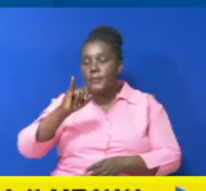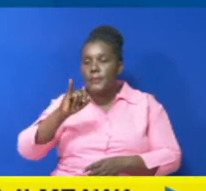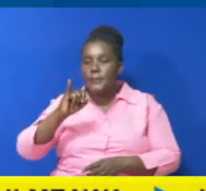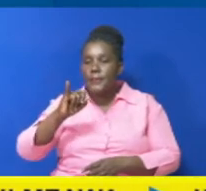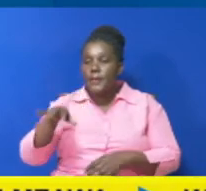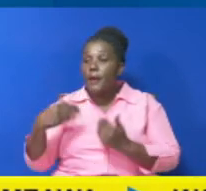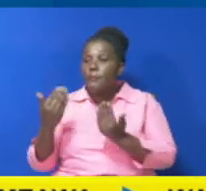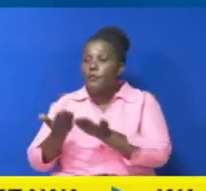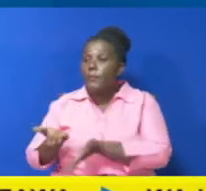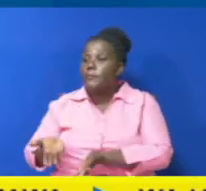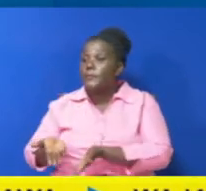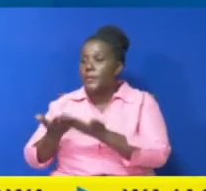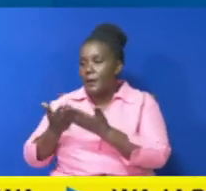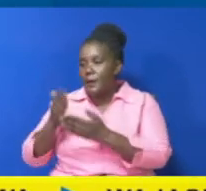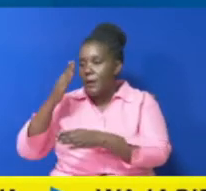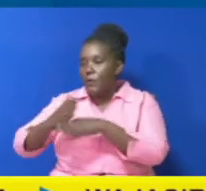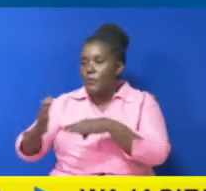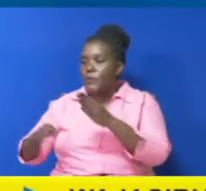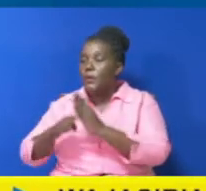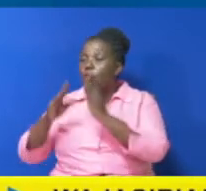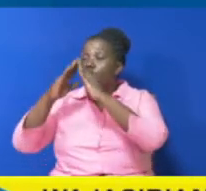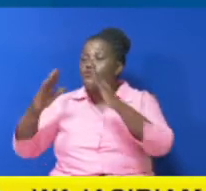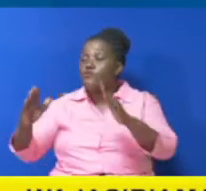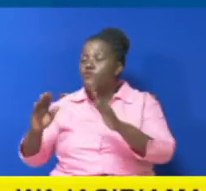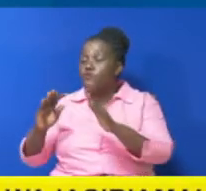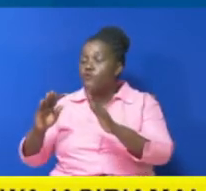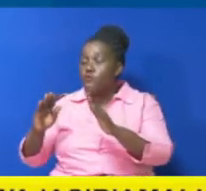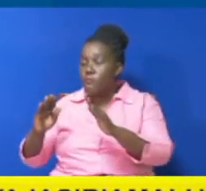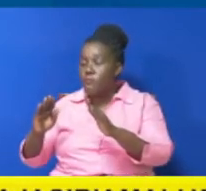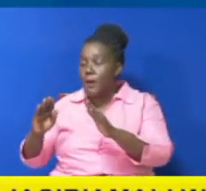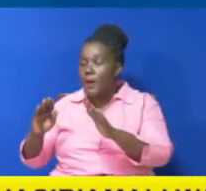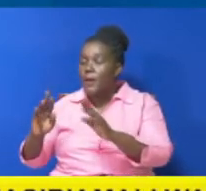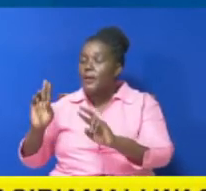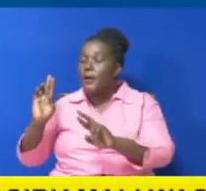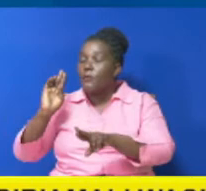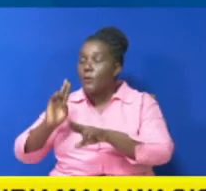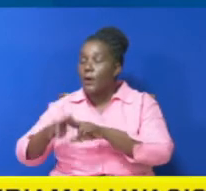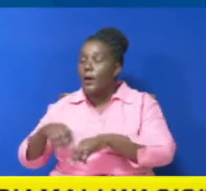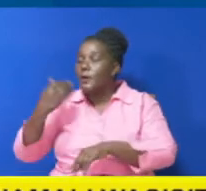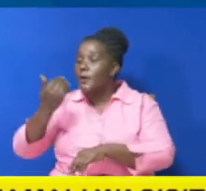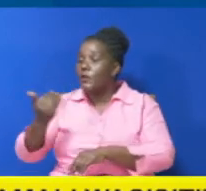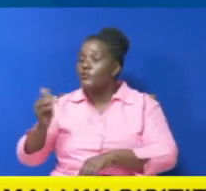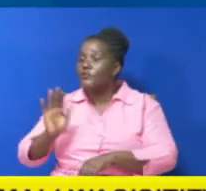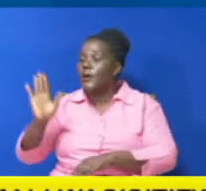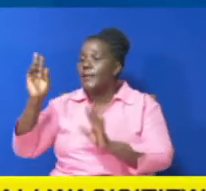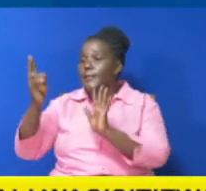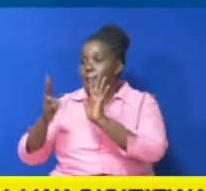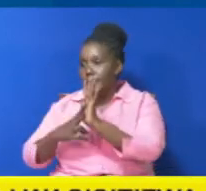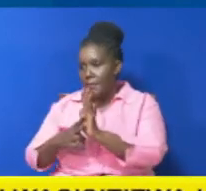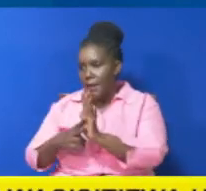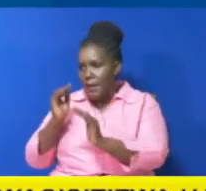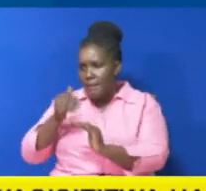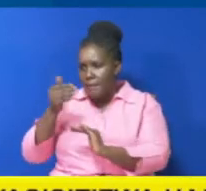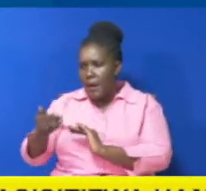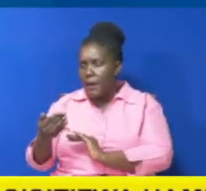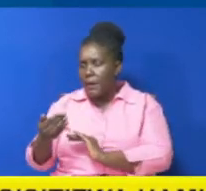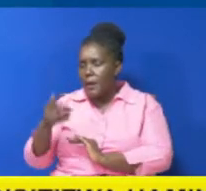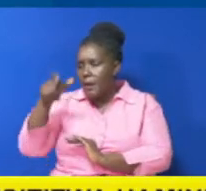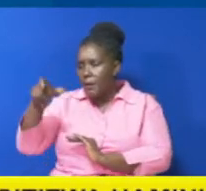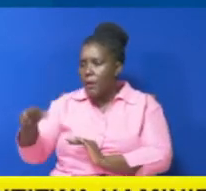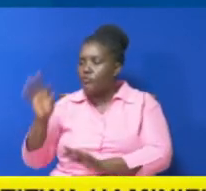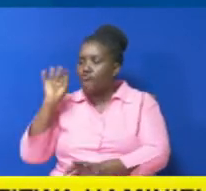ameomba msaada kujengewa tena nyumba yake na kuishi pamoja na watoto wake saba kufuatia watu wasiojulikana